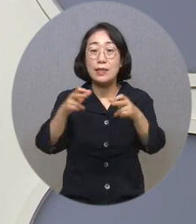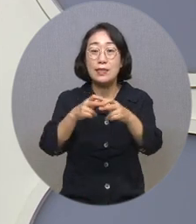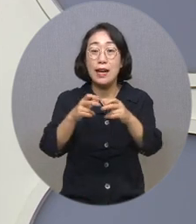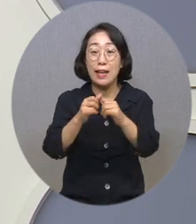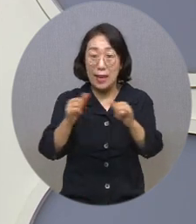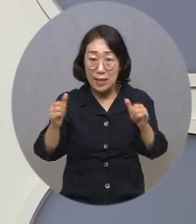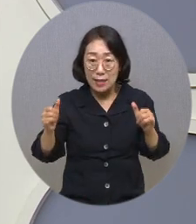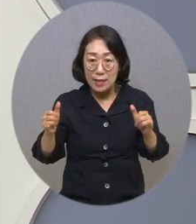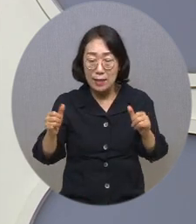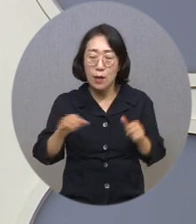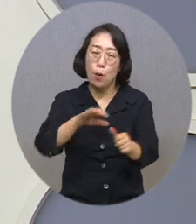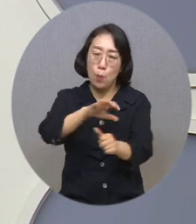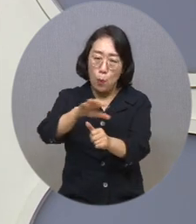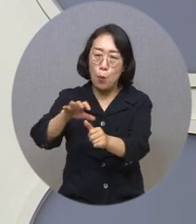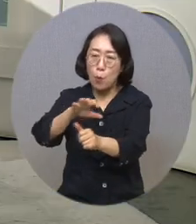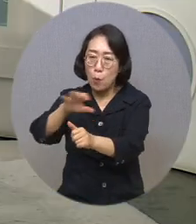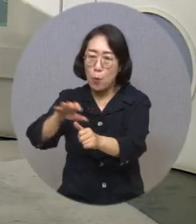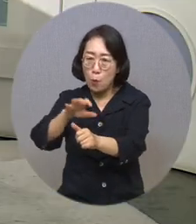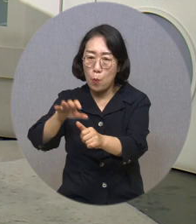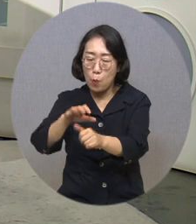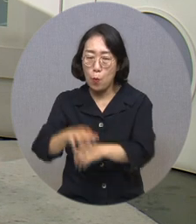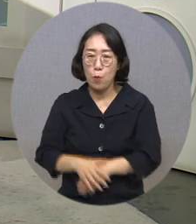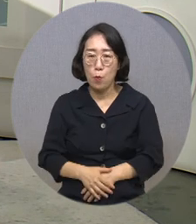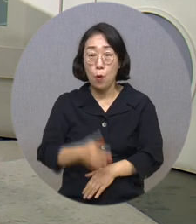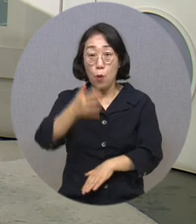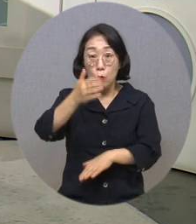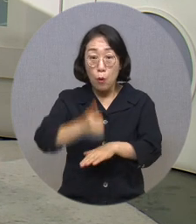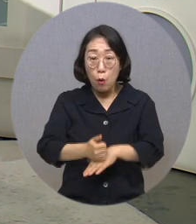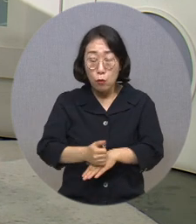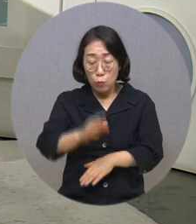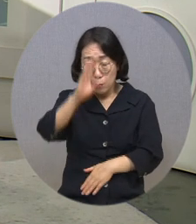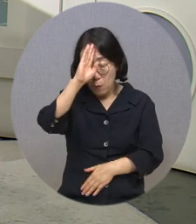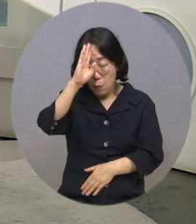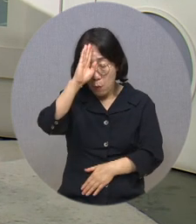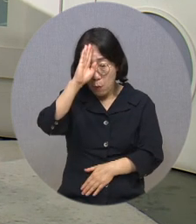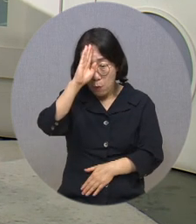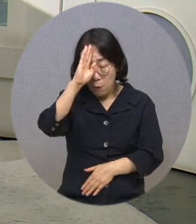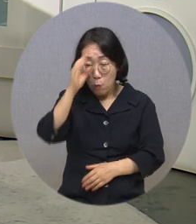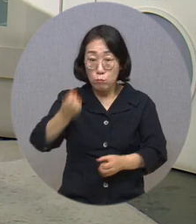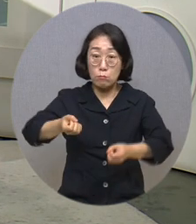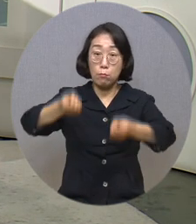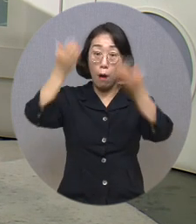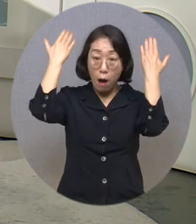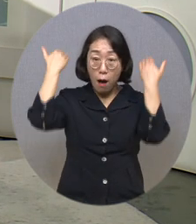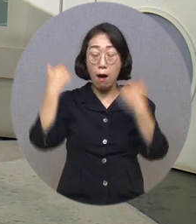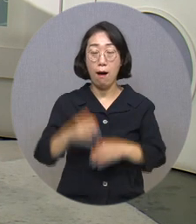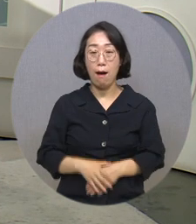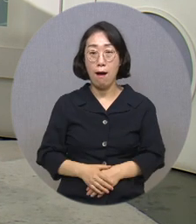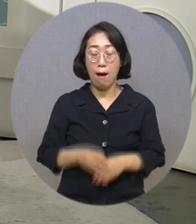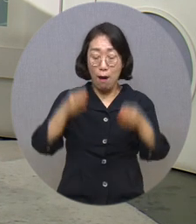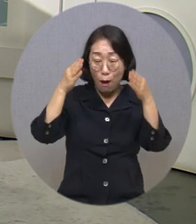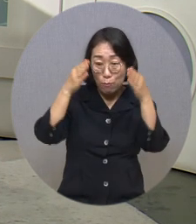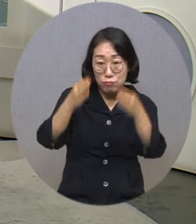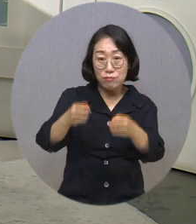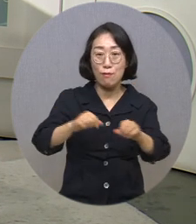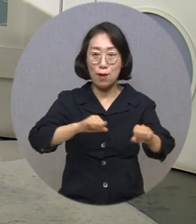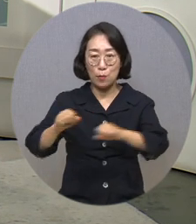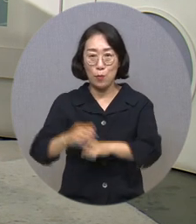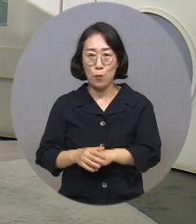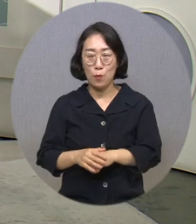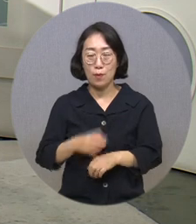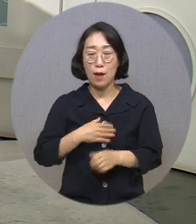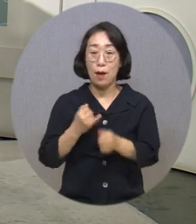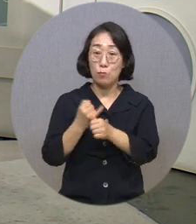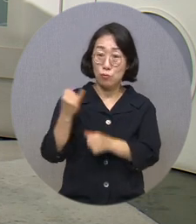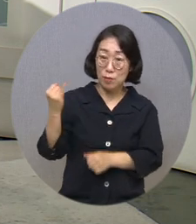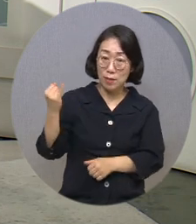조금은 돌봤습니다. 이제 아. 그러다가 제 병을 잊어버렸습니다. 제가. 근데 저희 집사람이 이제